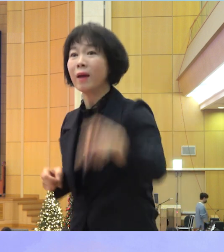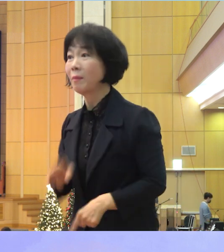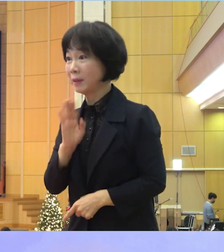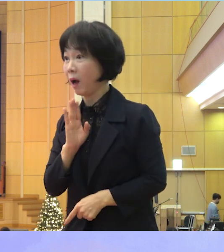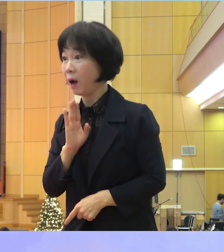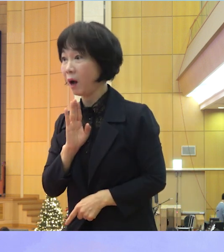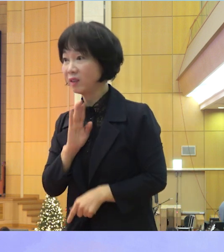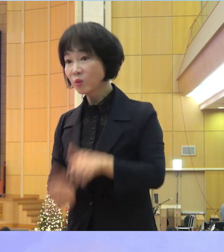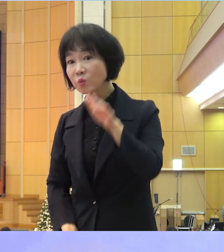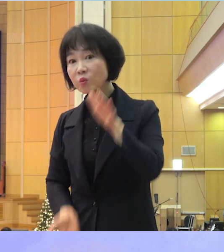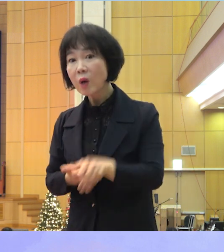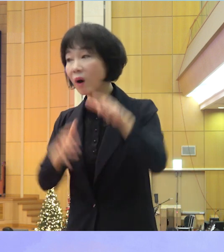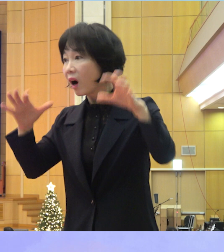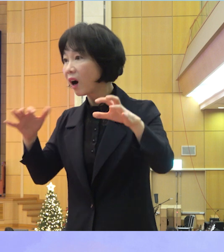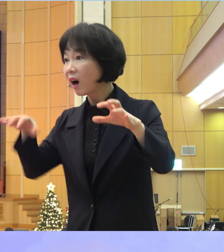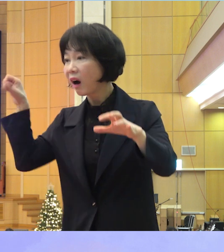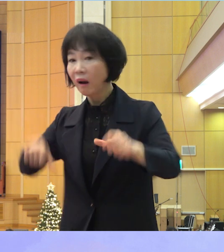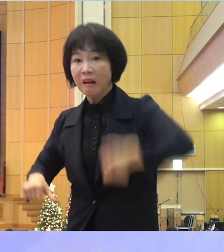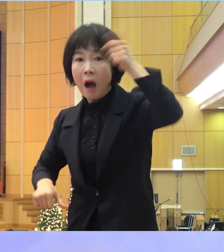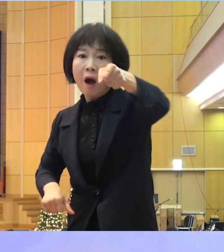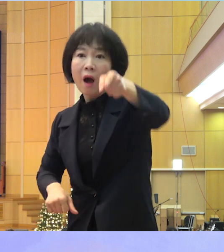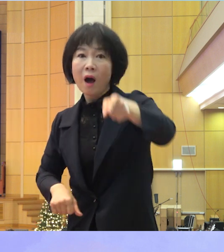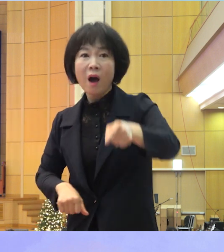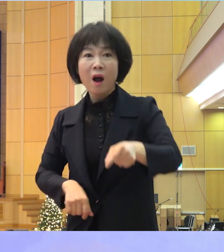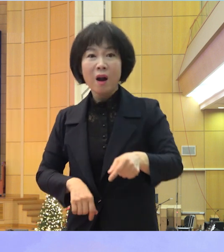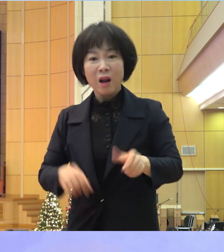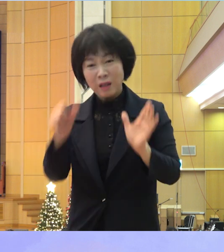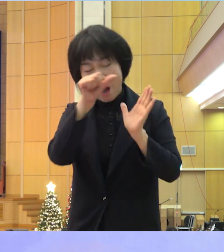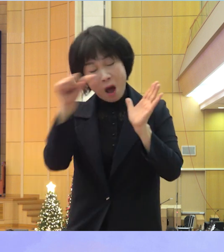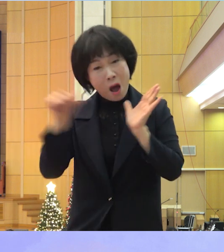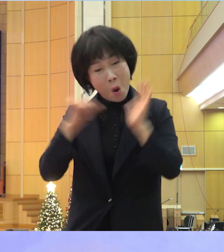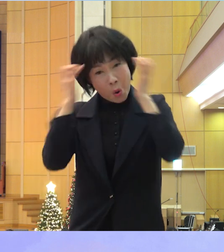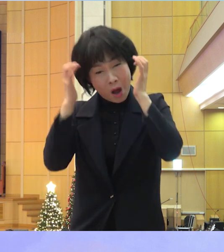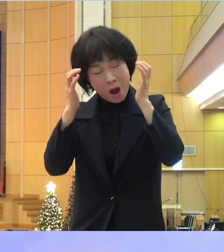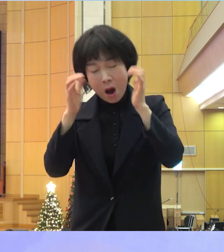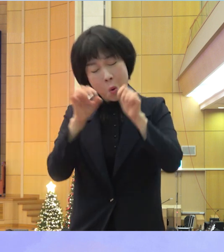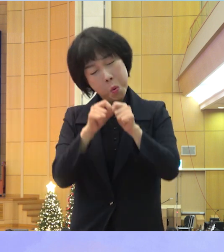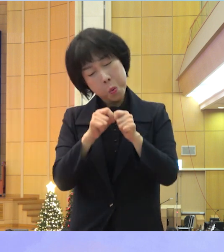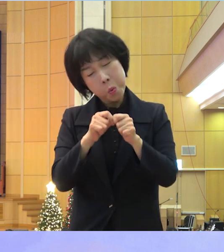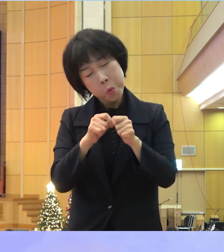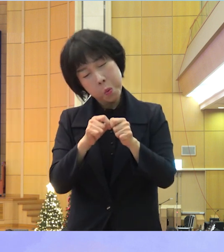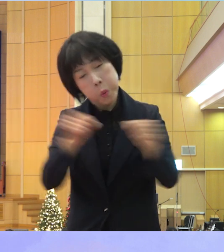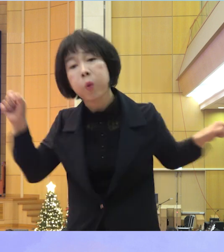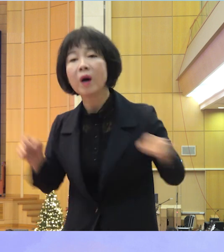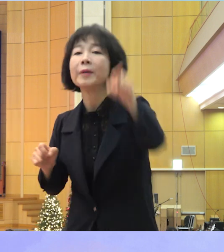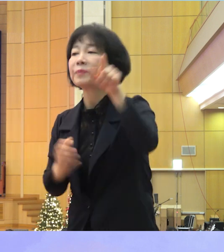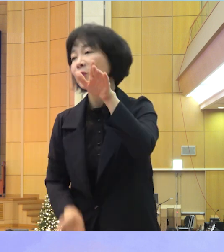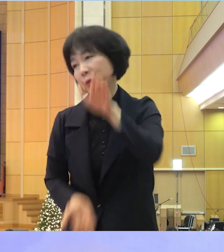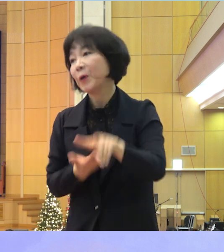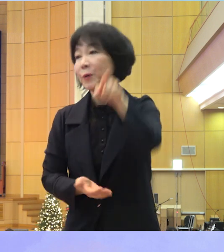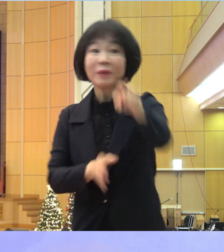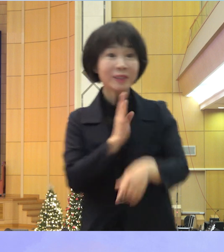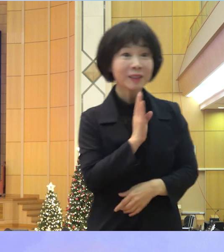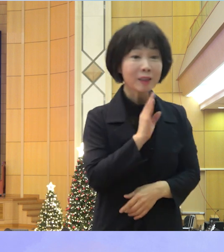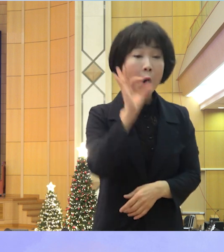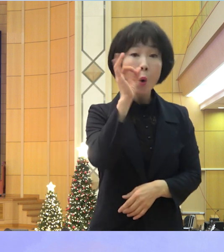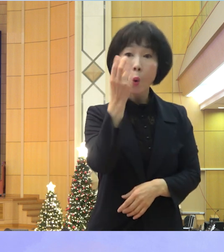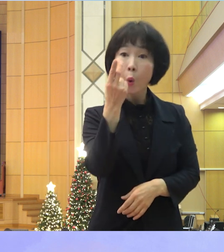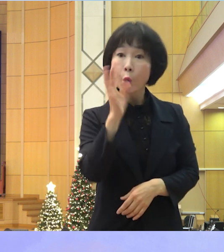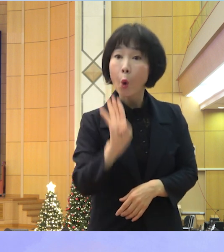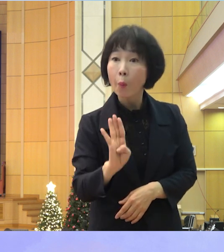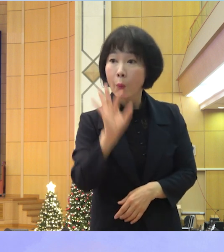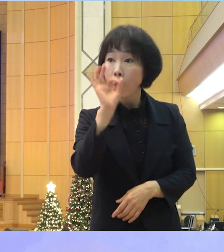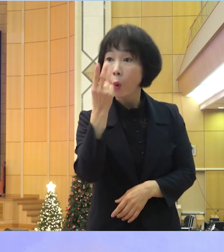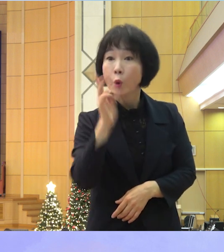노래 가사에 보니까 그 세월이 너무 길었어, 그런 가사가 있더라고요. 그런데 욥이라는 사람, 우리가